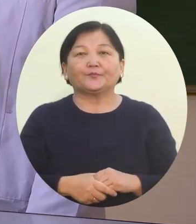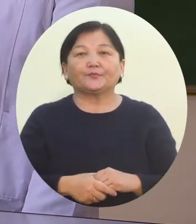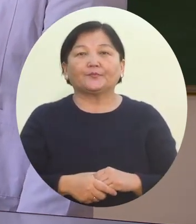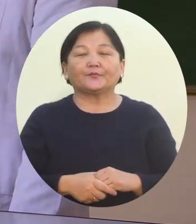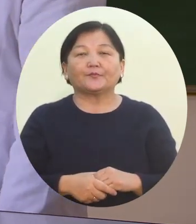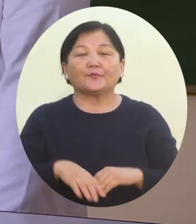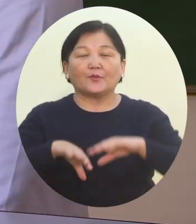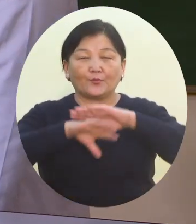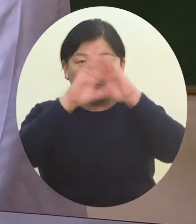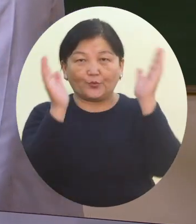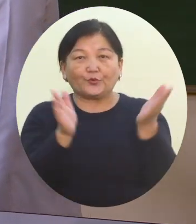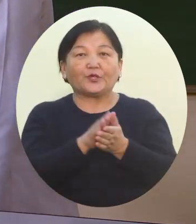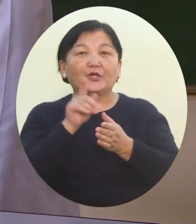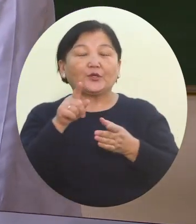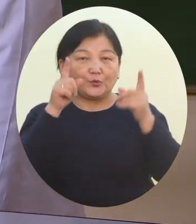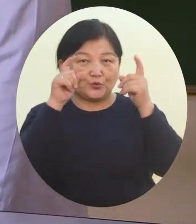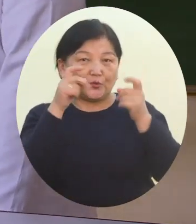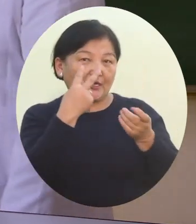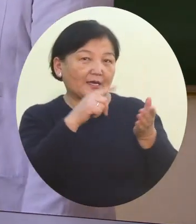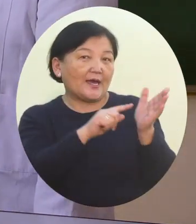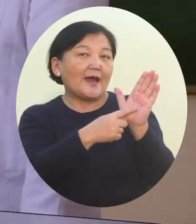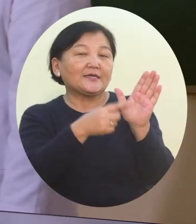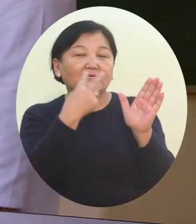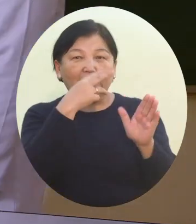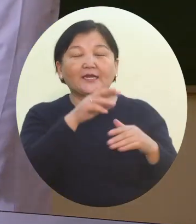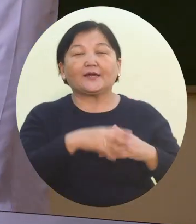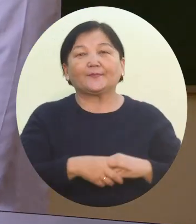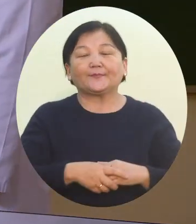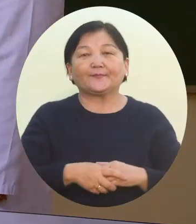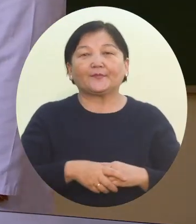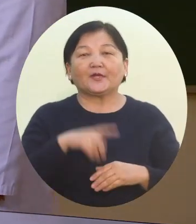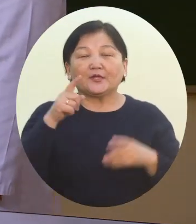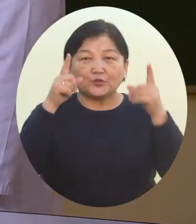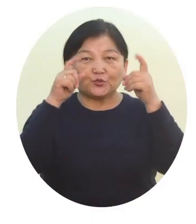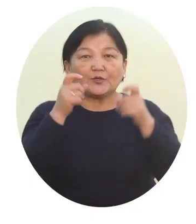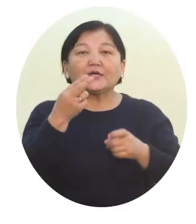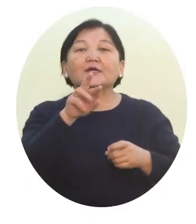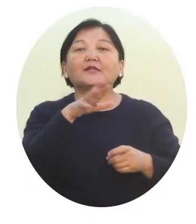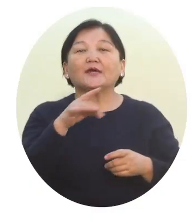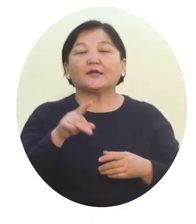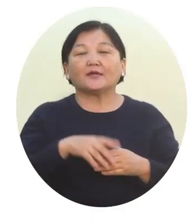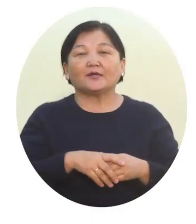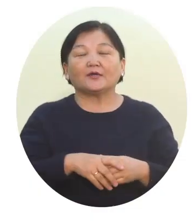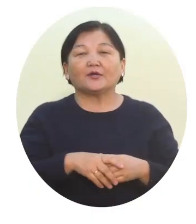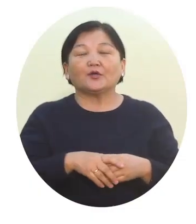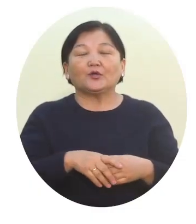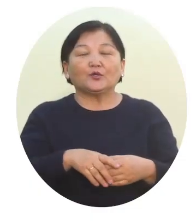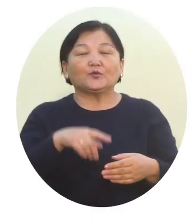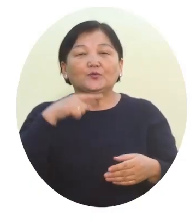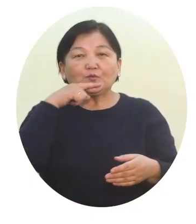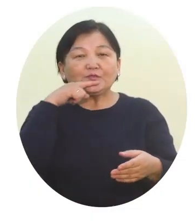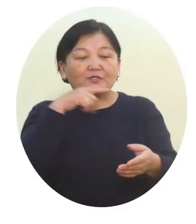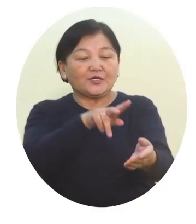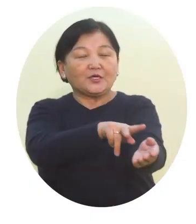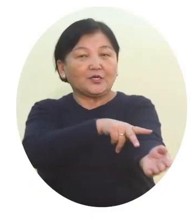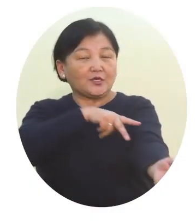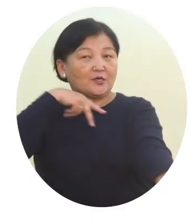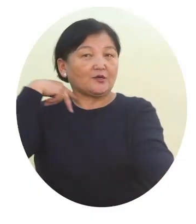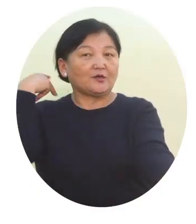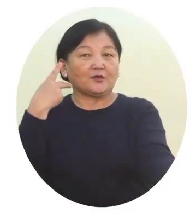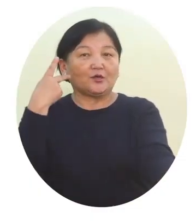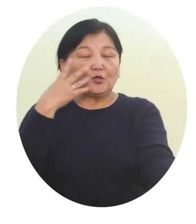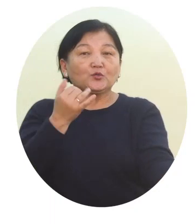За бүгдээ энэ зургийг ажиглан харцгаая. За тэгэхээр зэрэг энэ зураг дээр бол цусны судсууд болоод